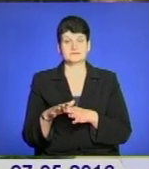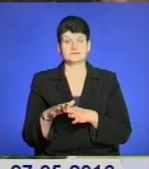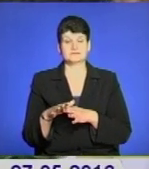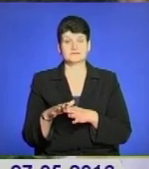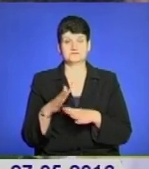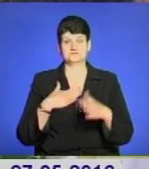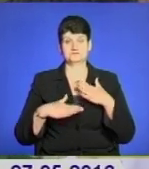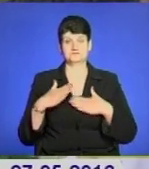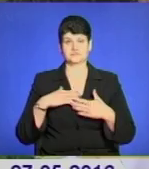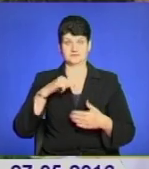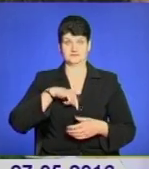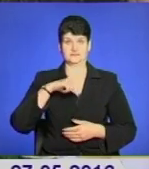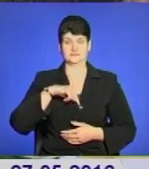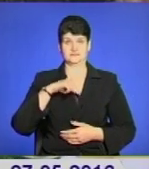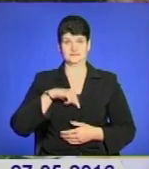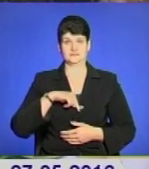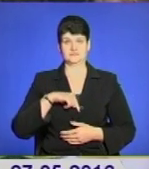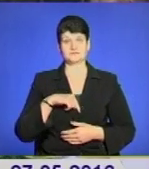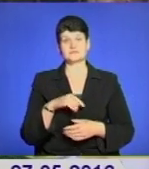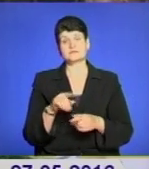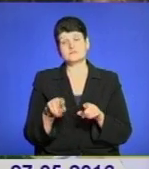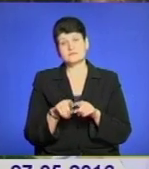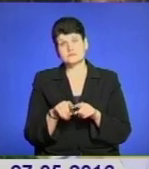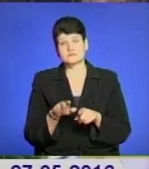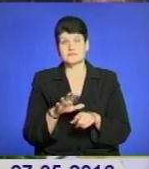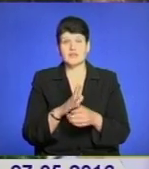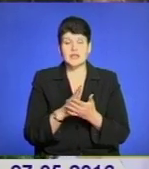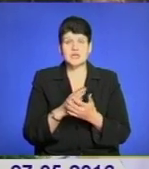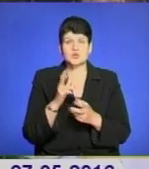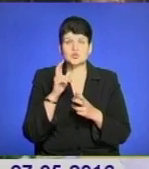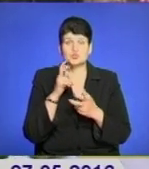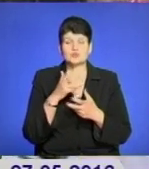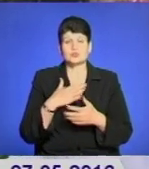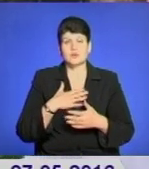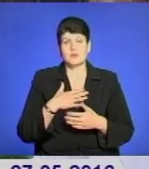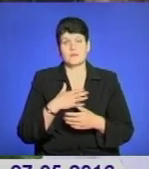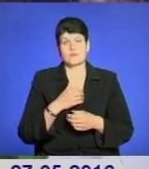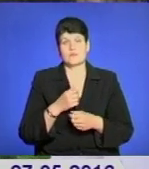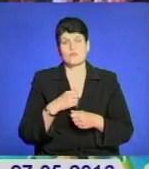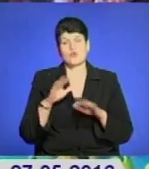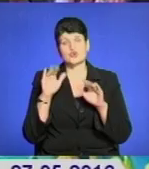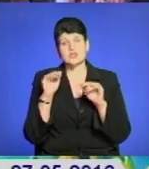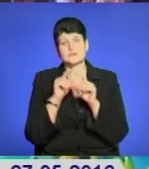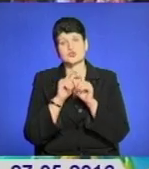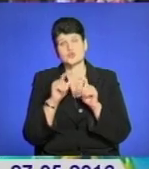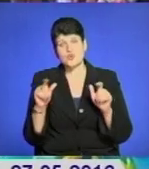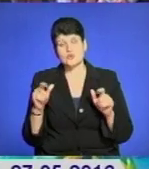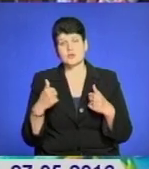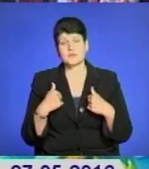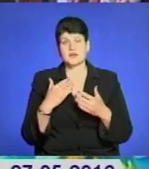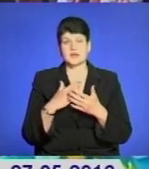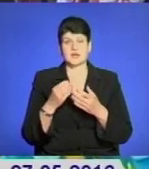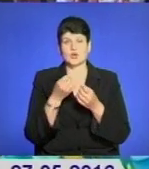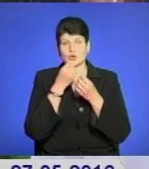переповнюють, радісні настрої, хоча і водночас трошки сумно, що ми прощаємось зі школою. Ми стали всі